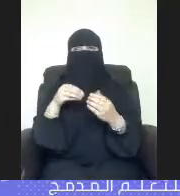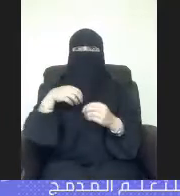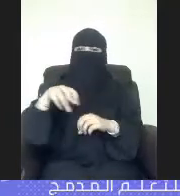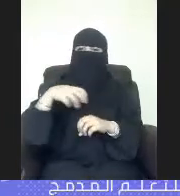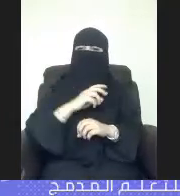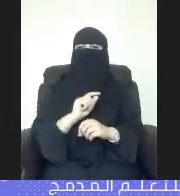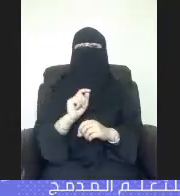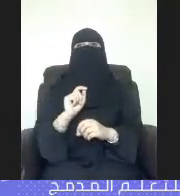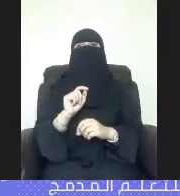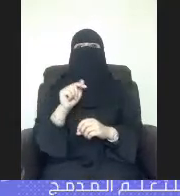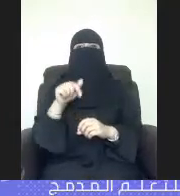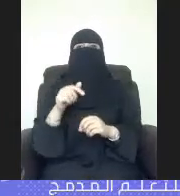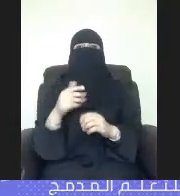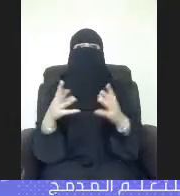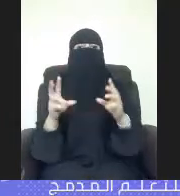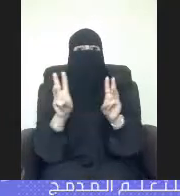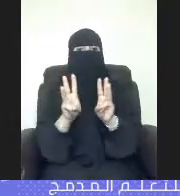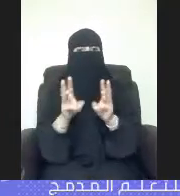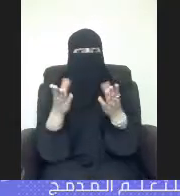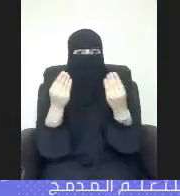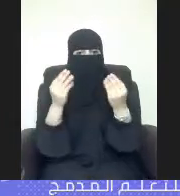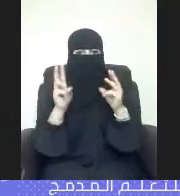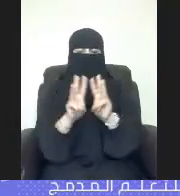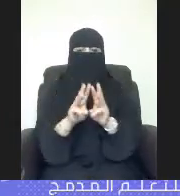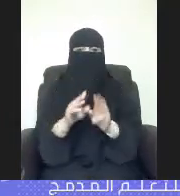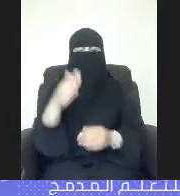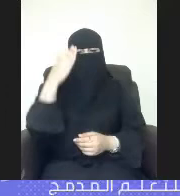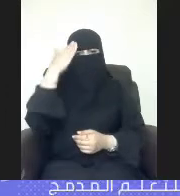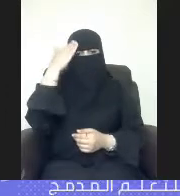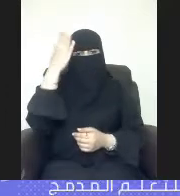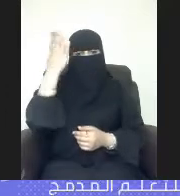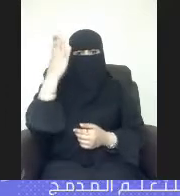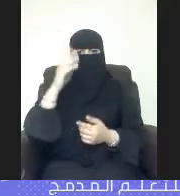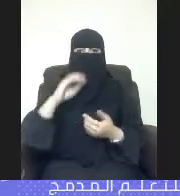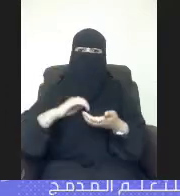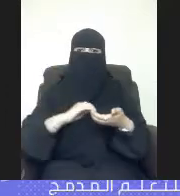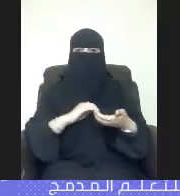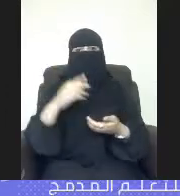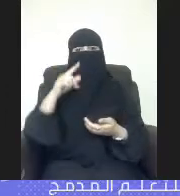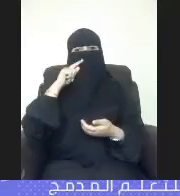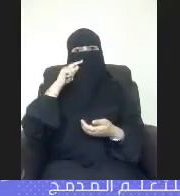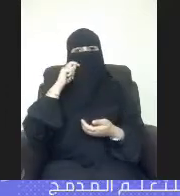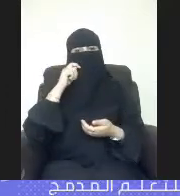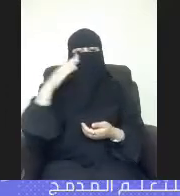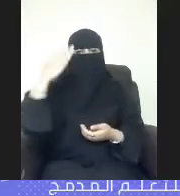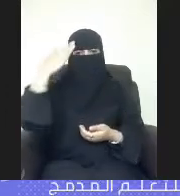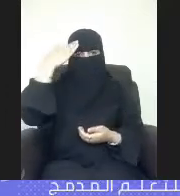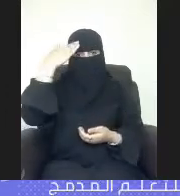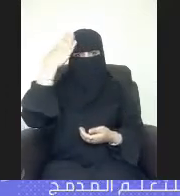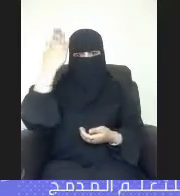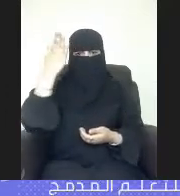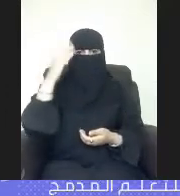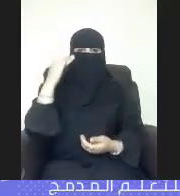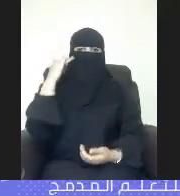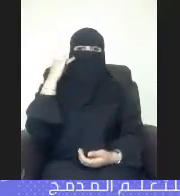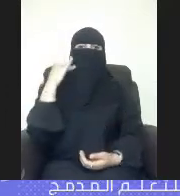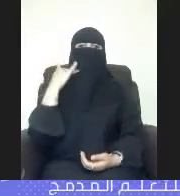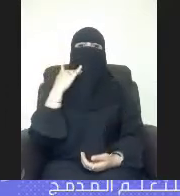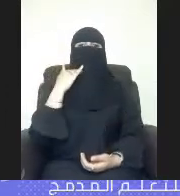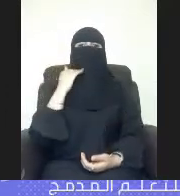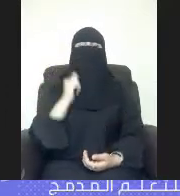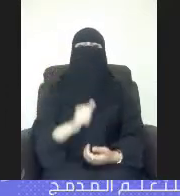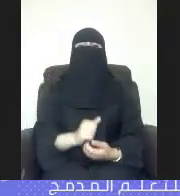جميع الزملاء، نشكر جميع الزميلات، نشكر جميع الكليات اللي ساهمت معنا، نشكر جميع